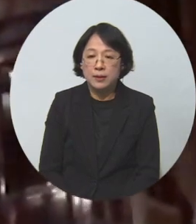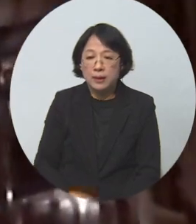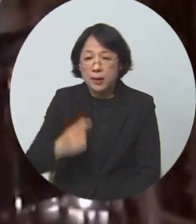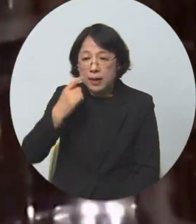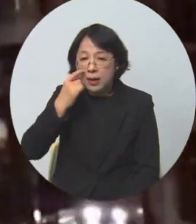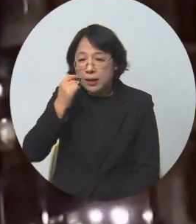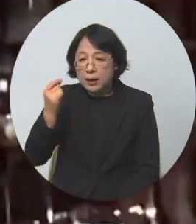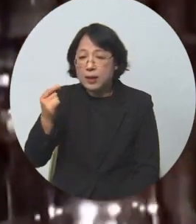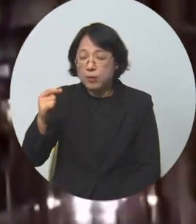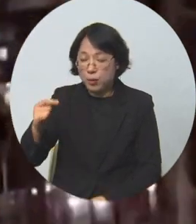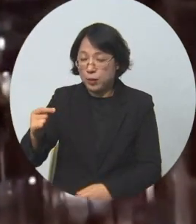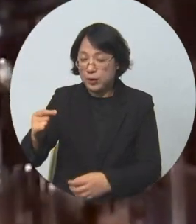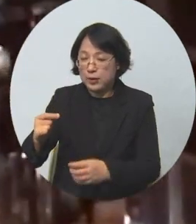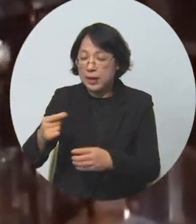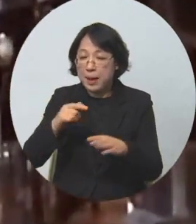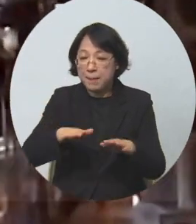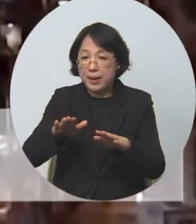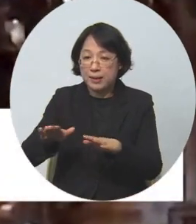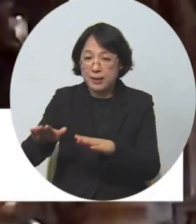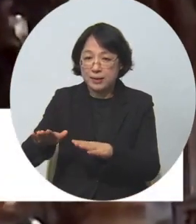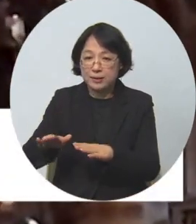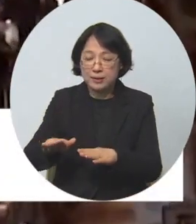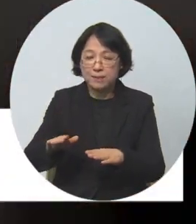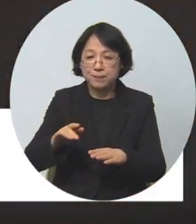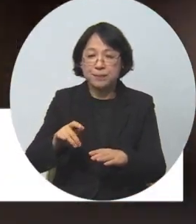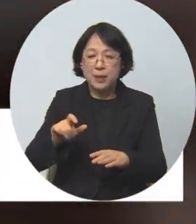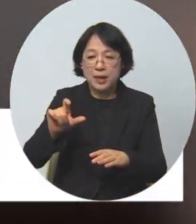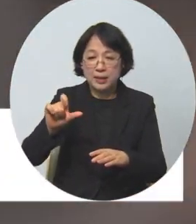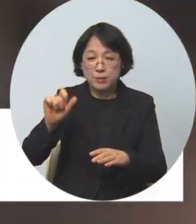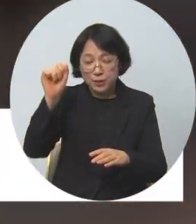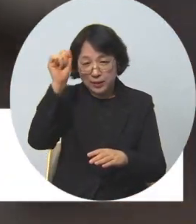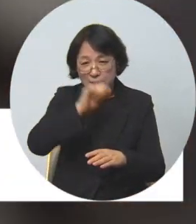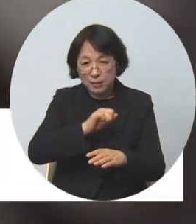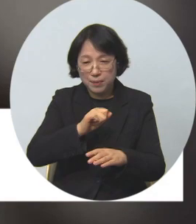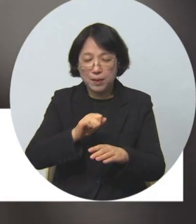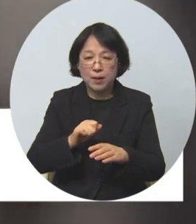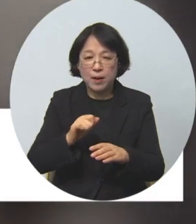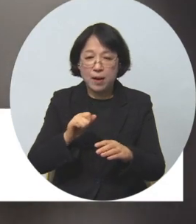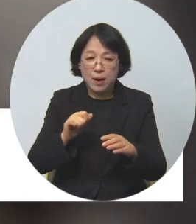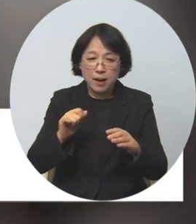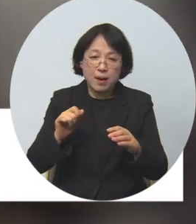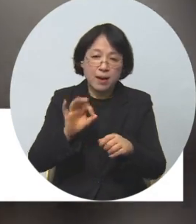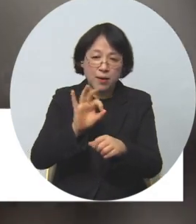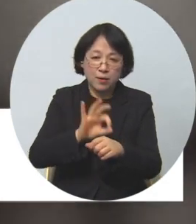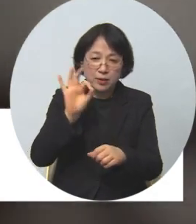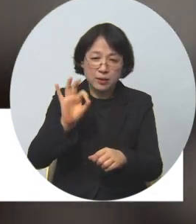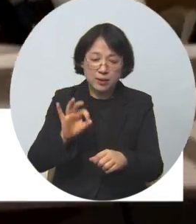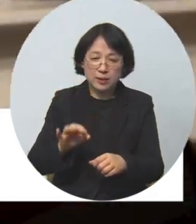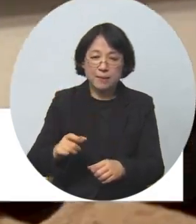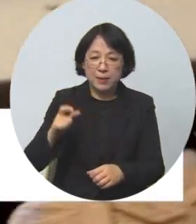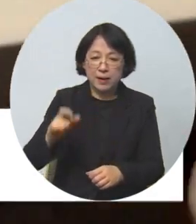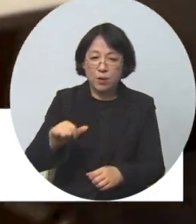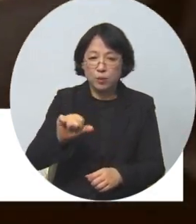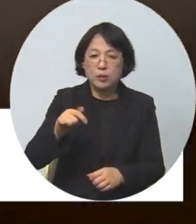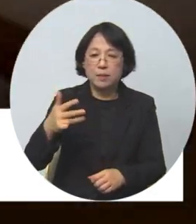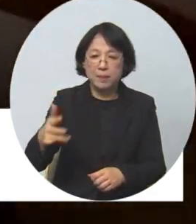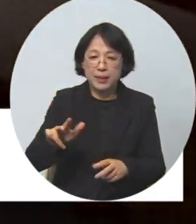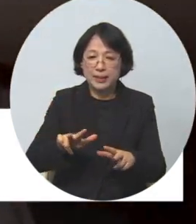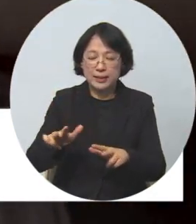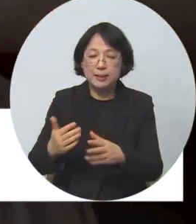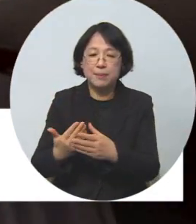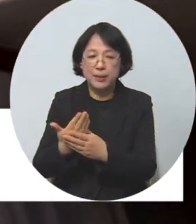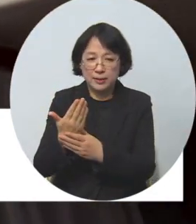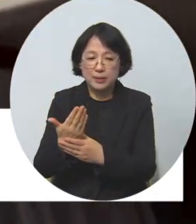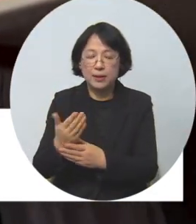일본 후쿠시마현 앞바다에서 15일 새벽 0시 14분 쯤 규모 5.8의 지진이 발생했습니다